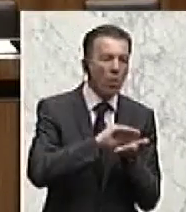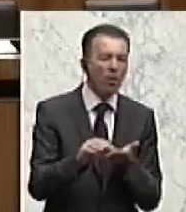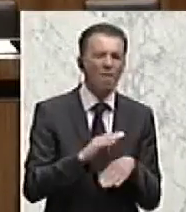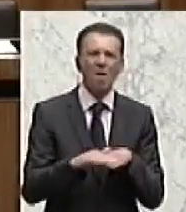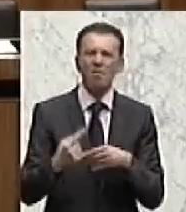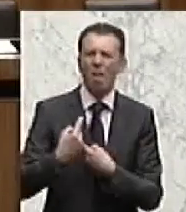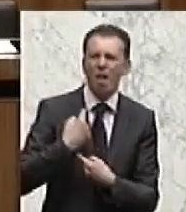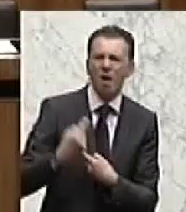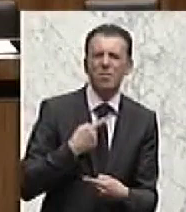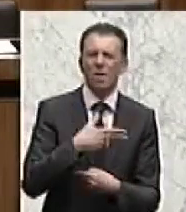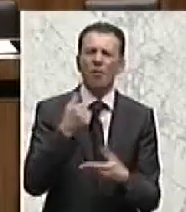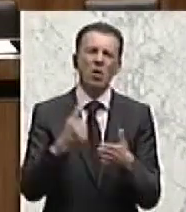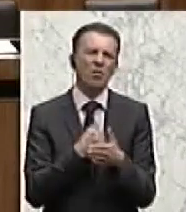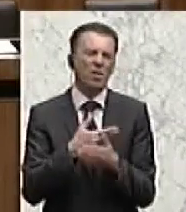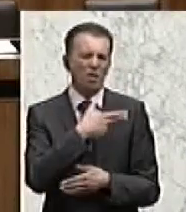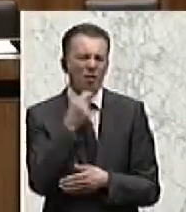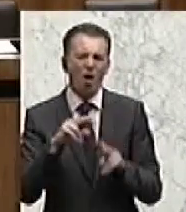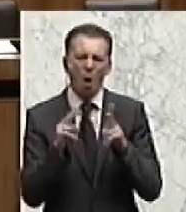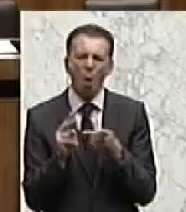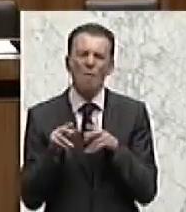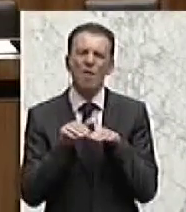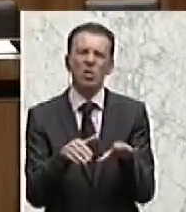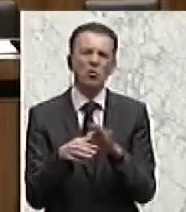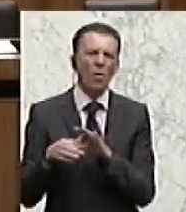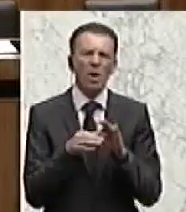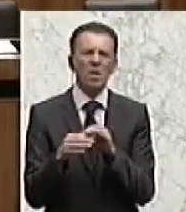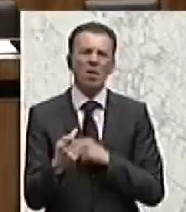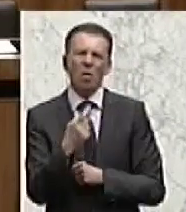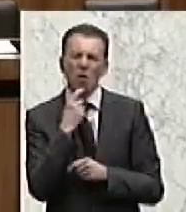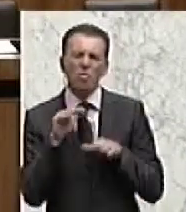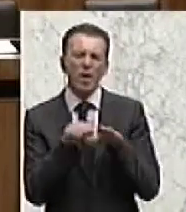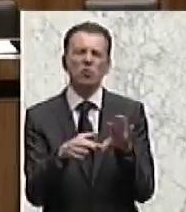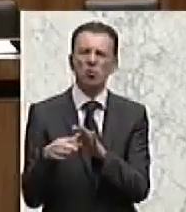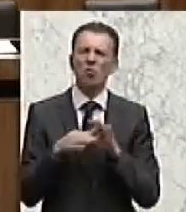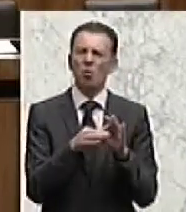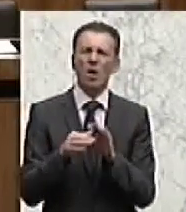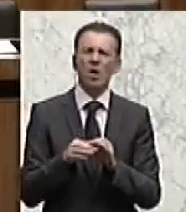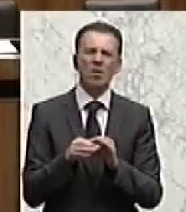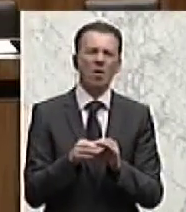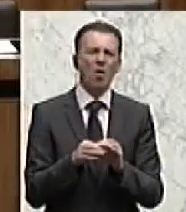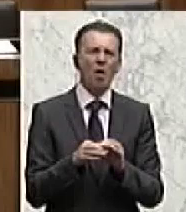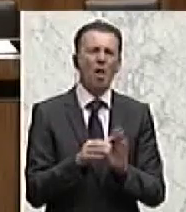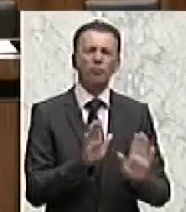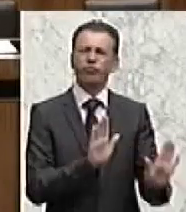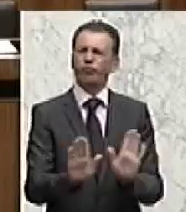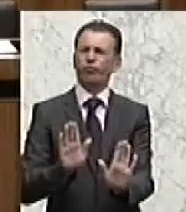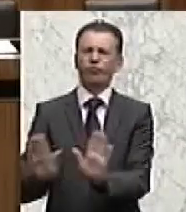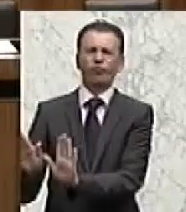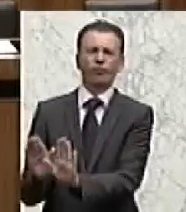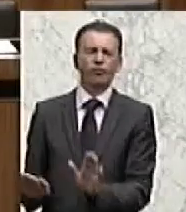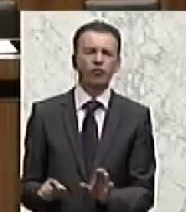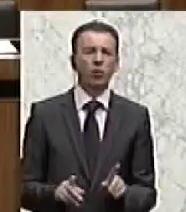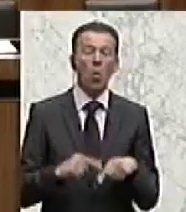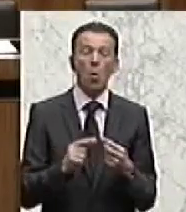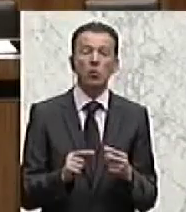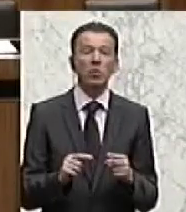Volksvertretungen, Bevölkerungen, Umweltschutzorganisationen, Konsumentenschutzorganisationen hier draußen zu halten, um auf Kosten unserer hohen